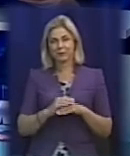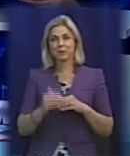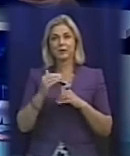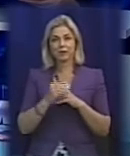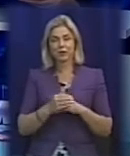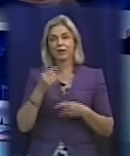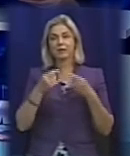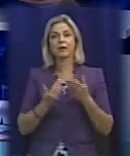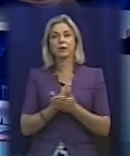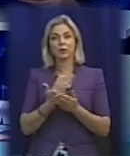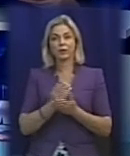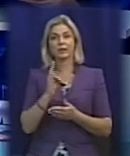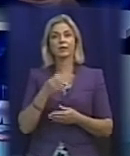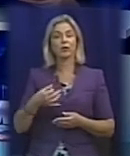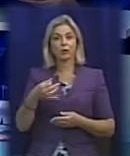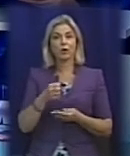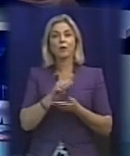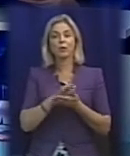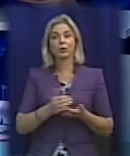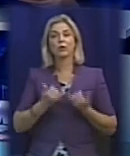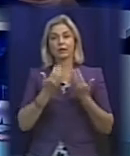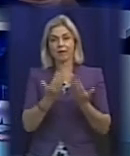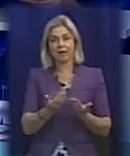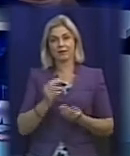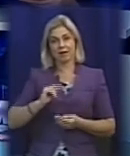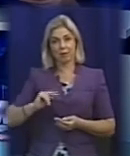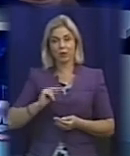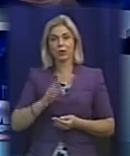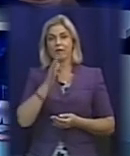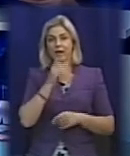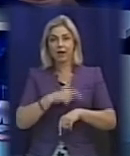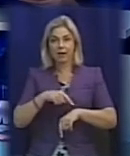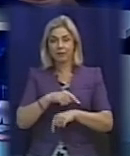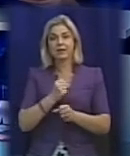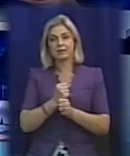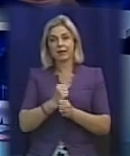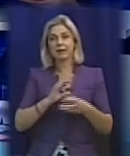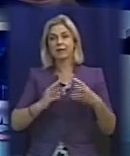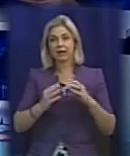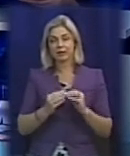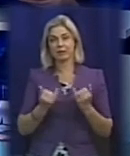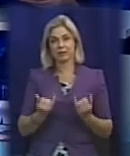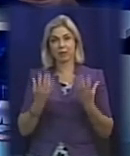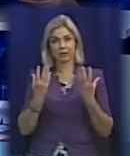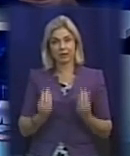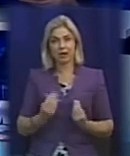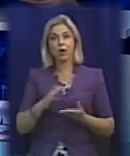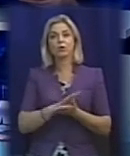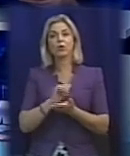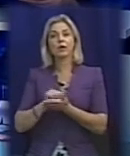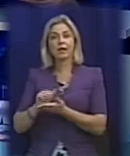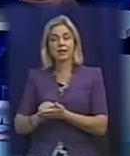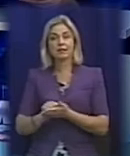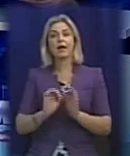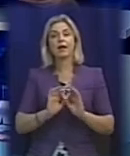Добрий вечір. Телевізійні новини Миколаївщини продовжують для вас свою роботу. Час підбити інформаційний підсумок дня. Наші журналісти розкажуть про події,